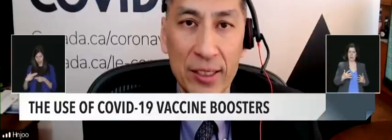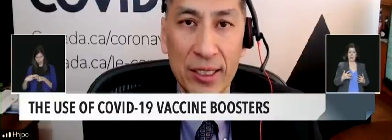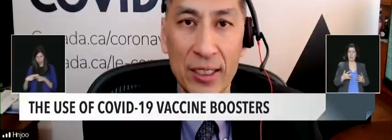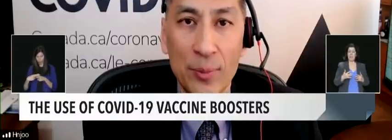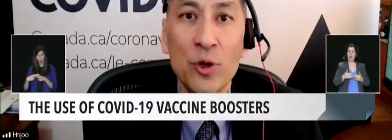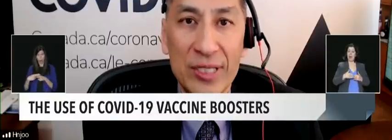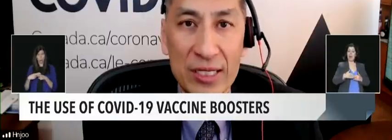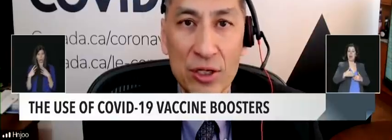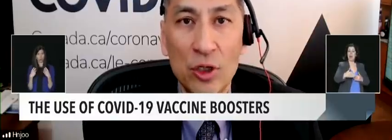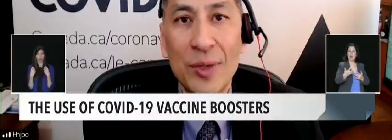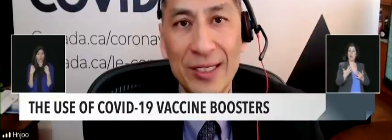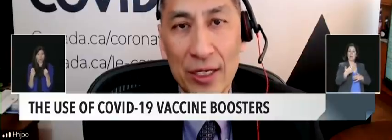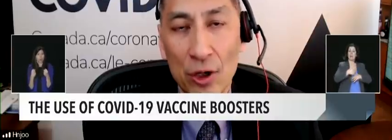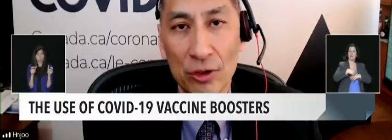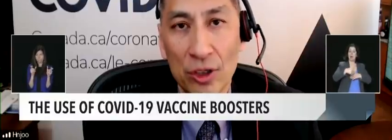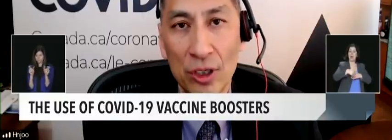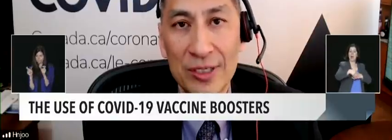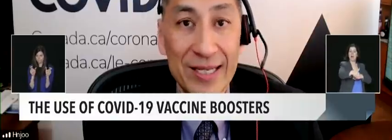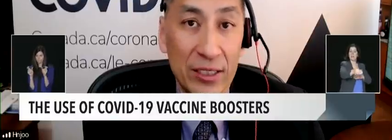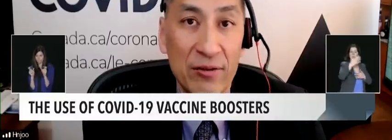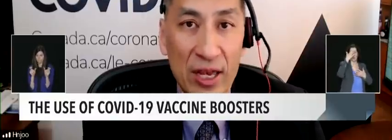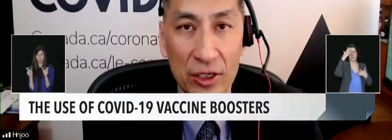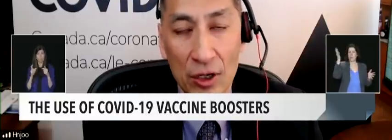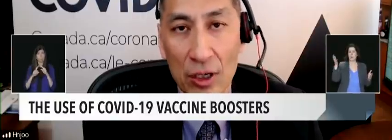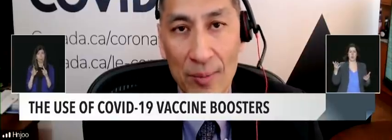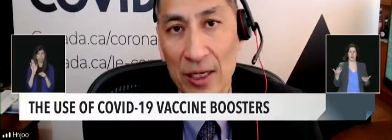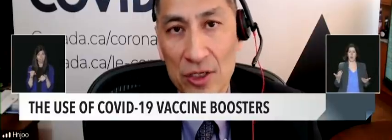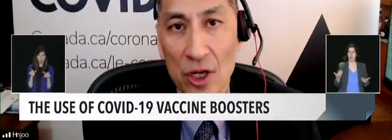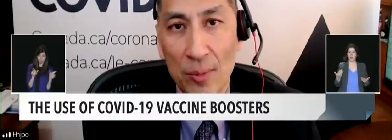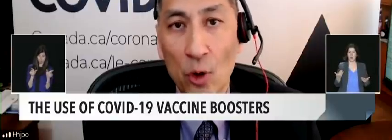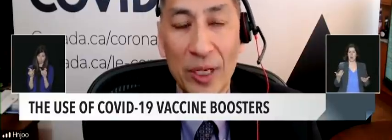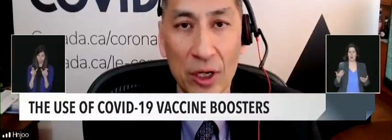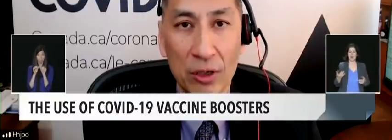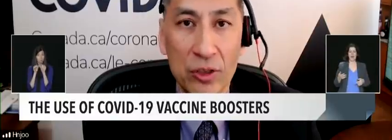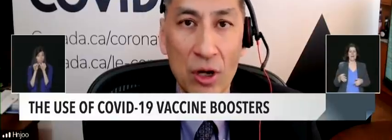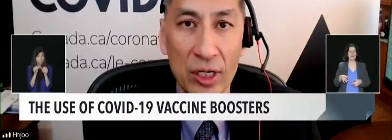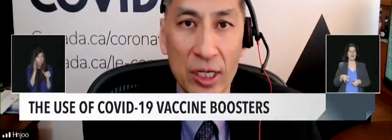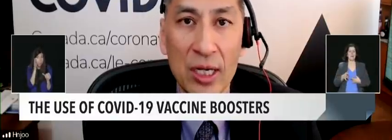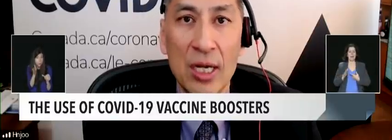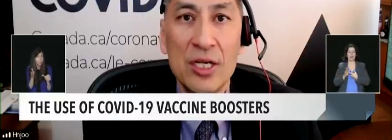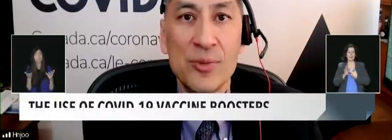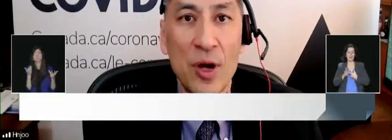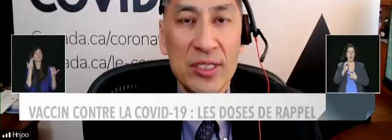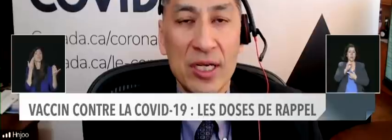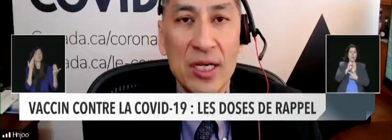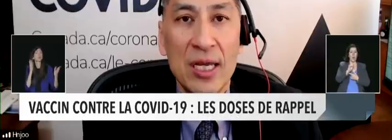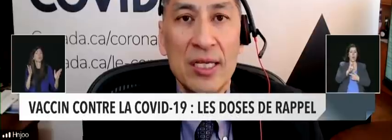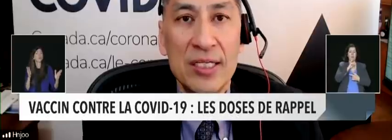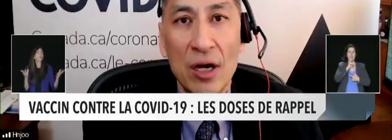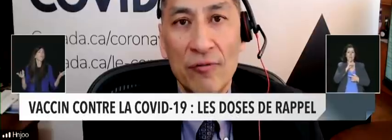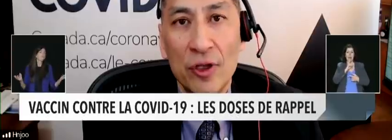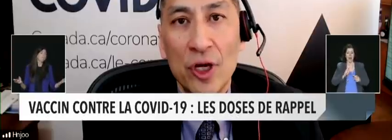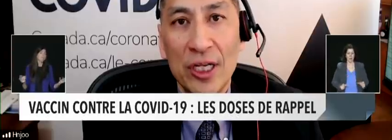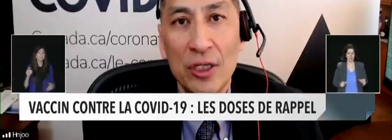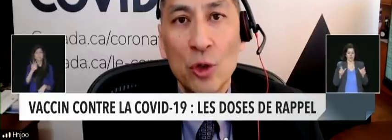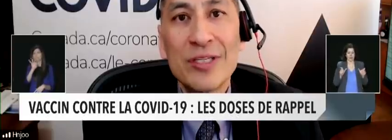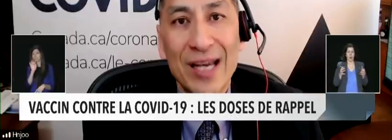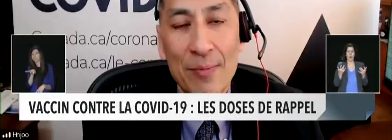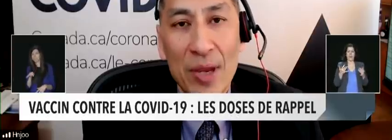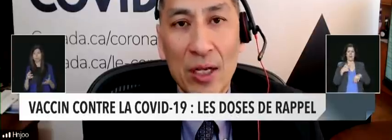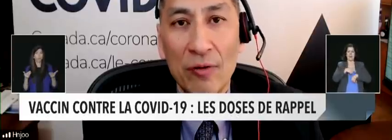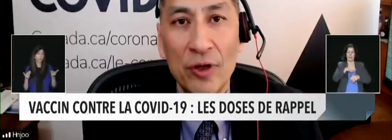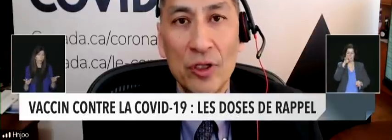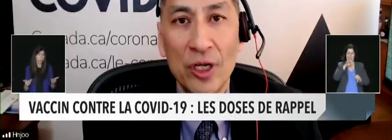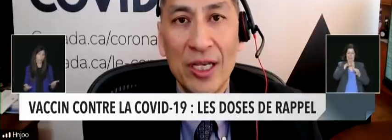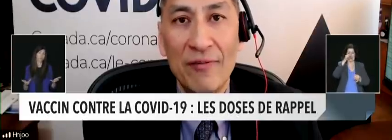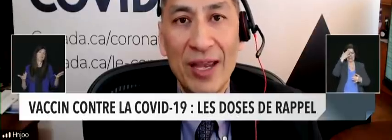durabilité de la protection de'immunité contre une certaine variant par exemple Omicron. Donc, je pense que si on veut donner